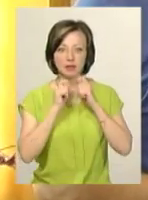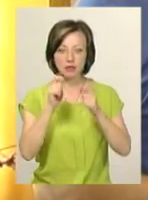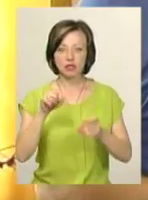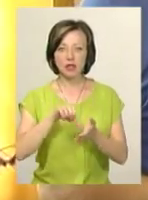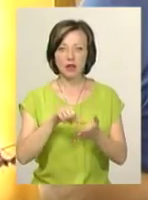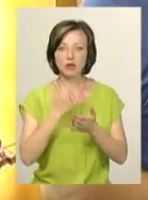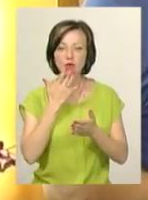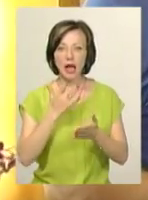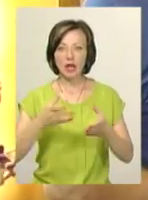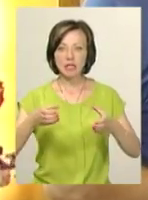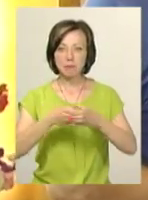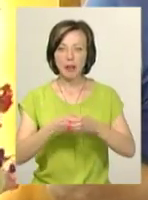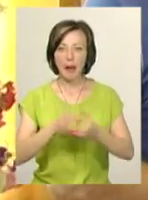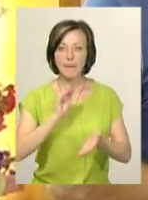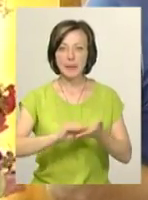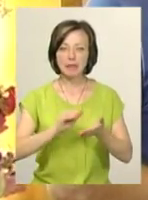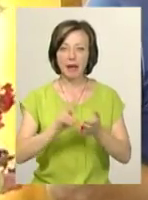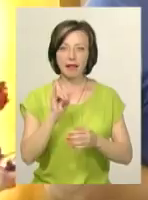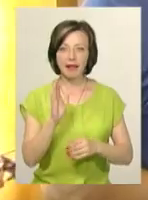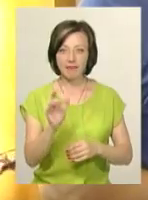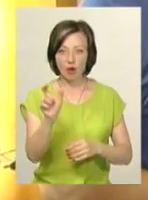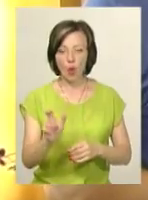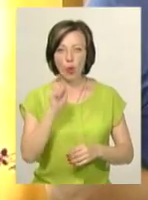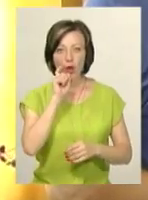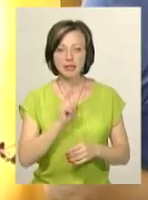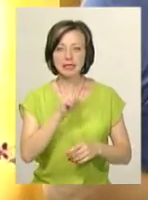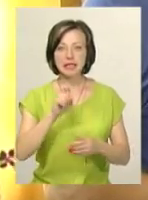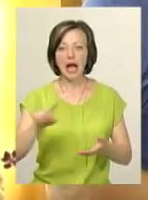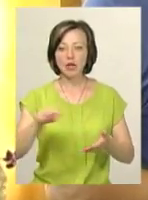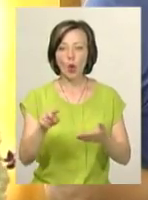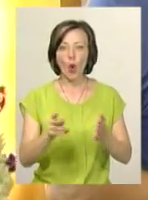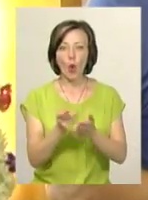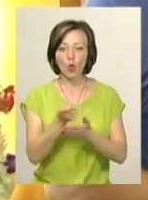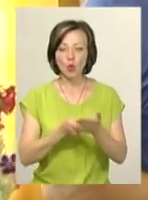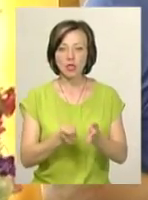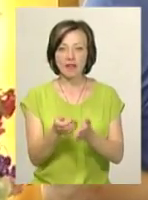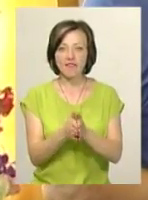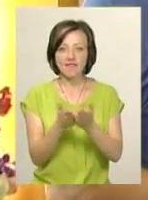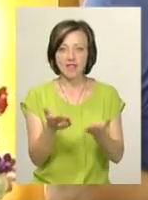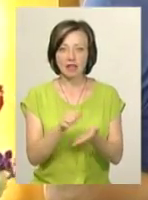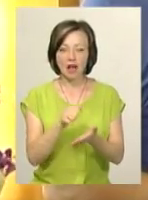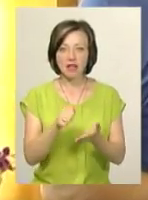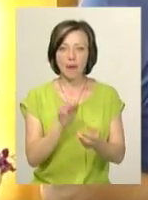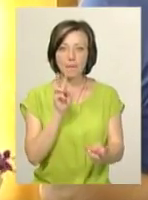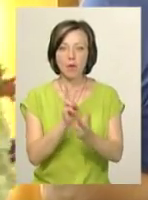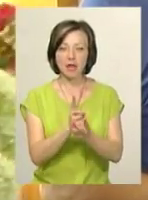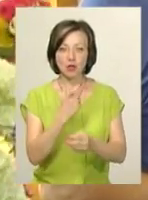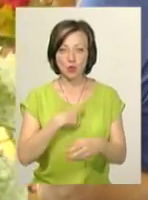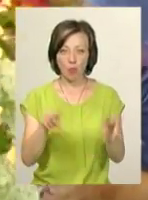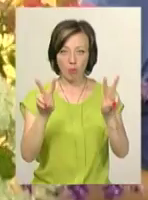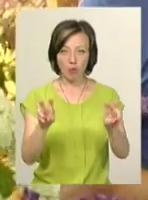спілки письменників України, за літературно-художні видання «Побачення собою». Він стає